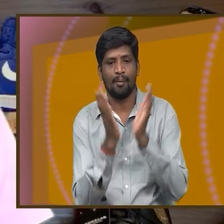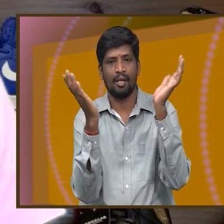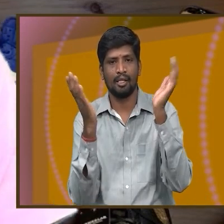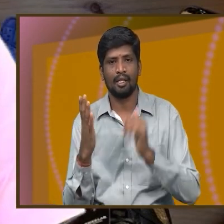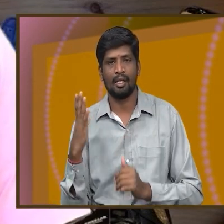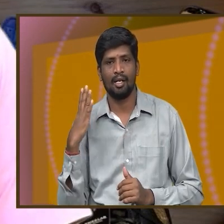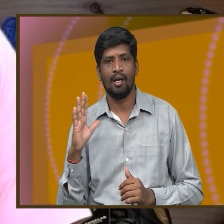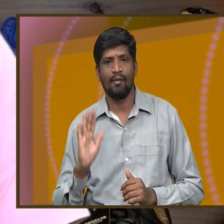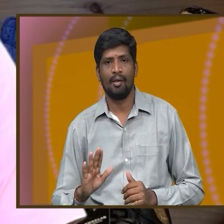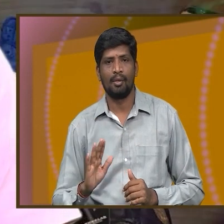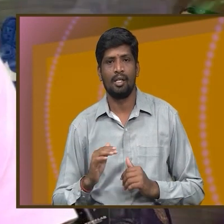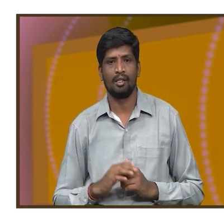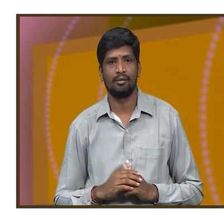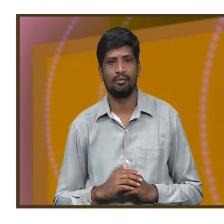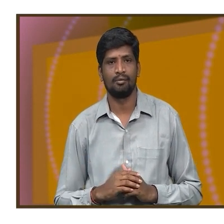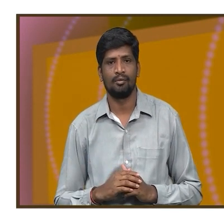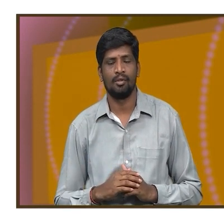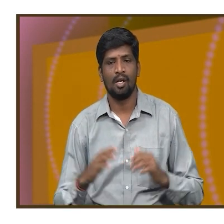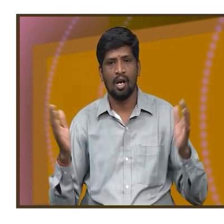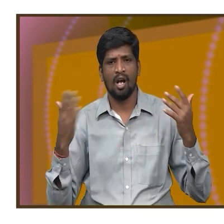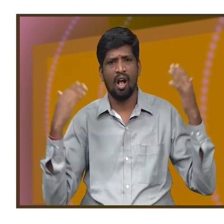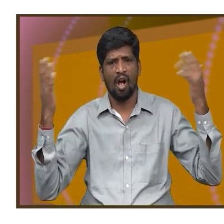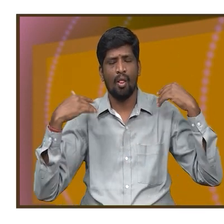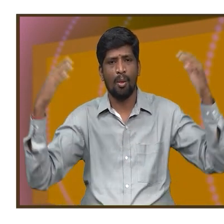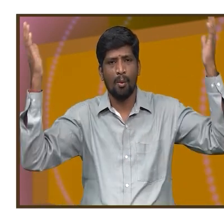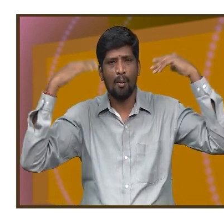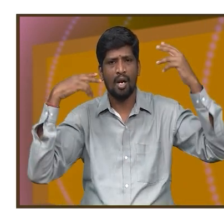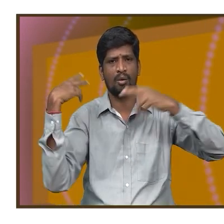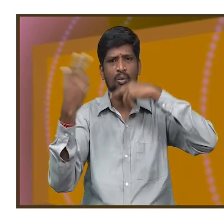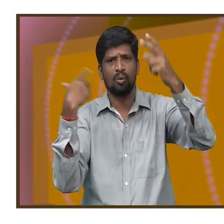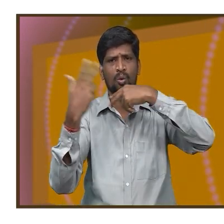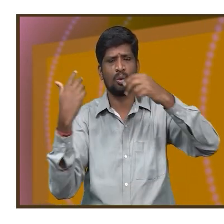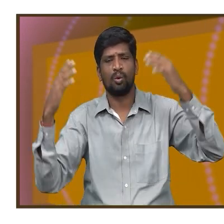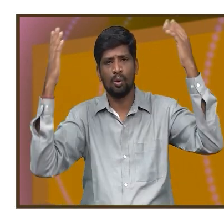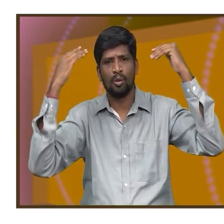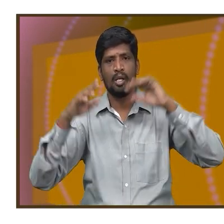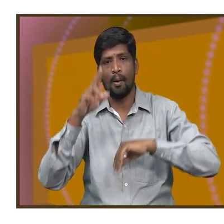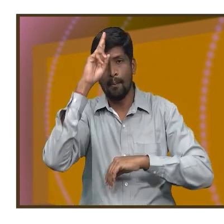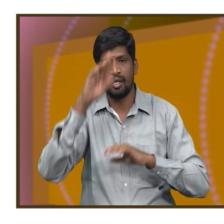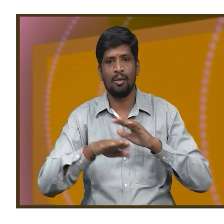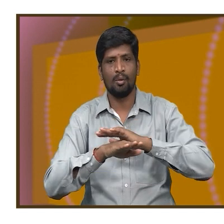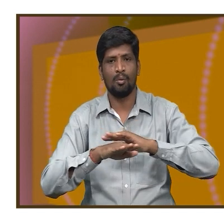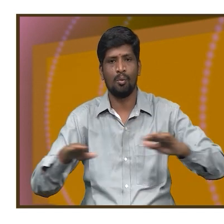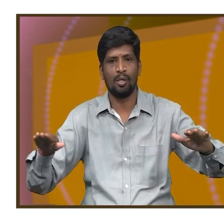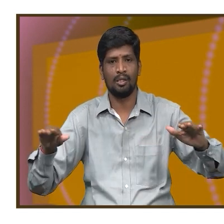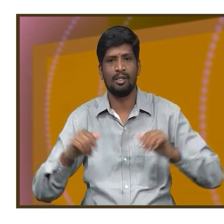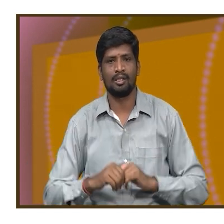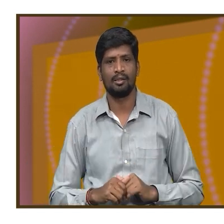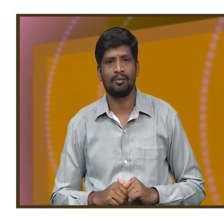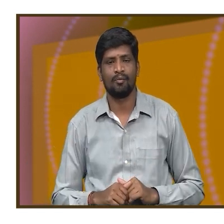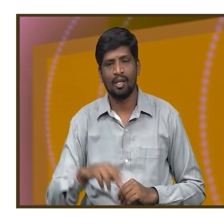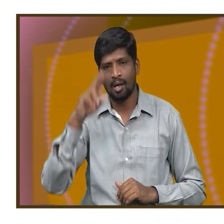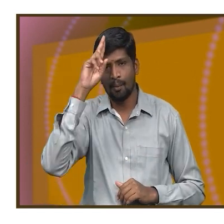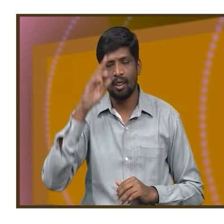மரத்தின் அடியிலே அவர் அமர்ந்து கொண்டிருக்கிறாள். அவள் காற்றும் மழையும் தீவிரமாகி பின்பு மதியம் அது ஓய்ந்தபோது ஒளித்து விலைகள் ஆங்காங்கே